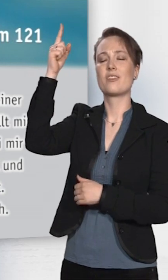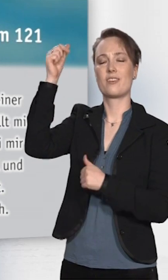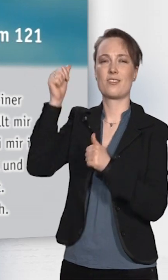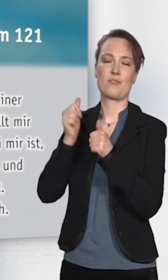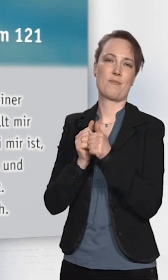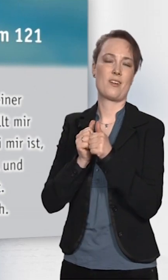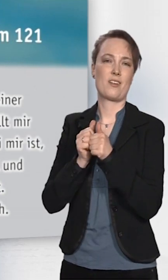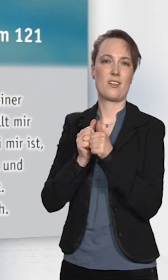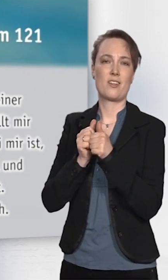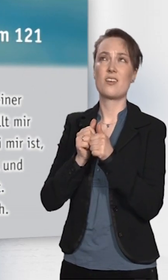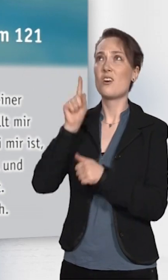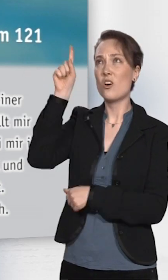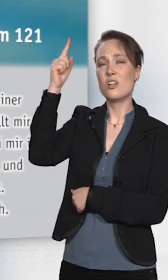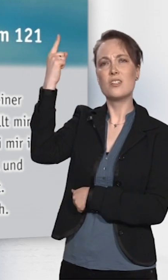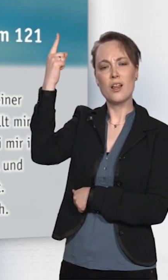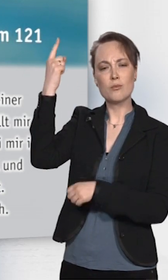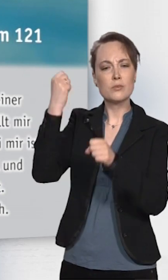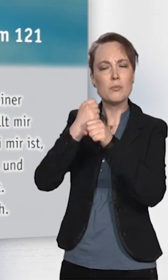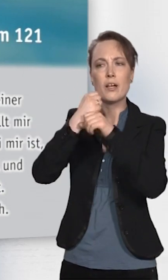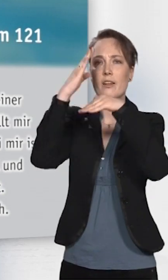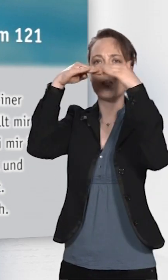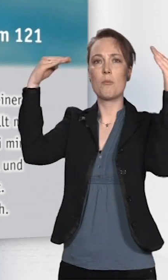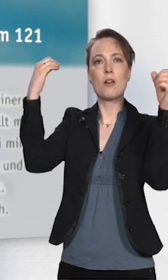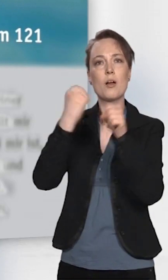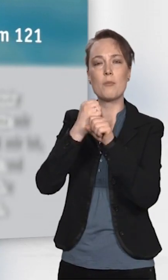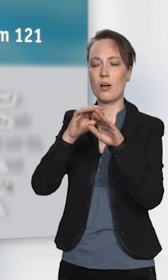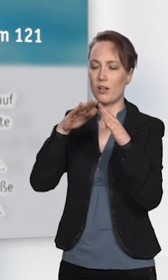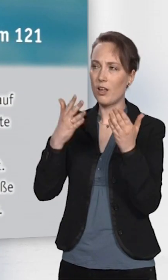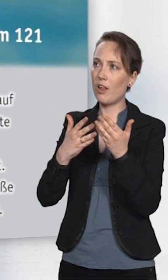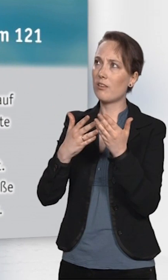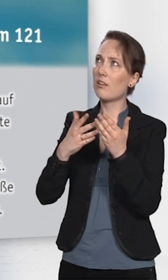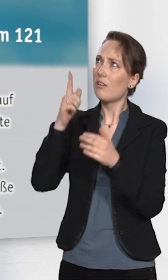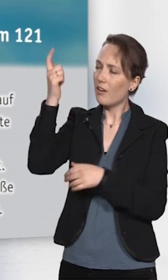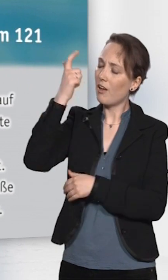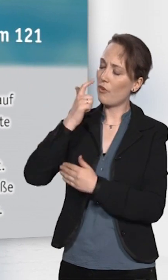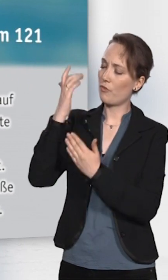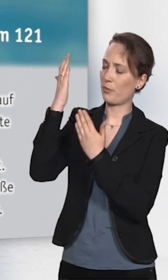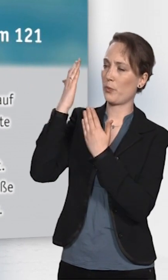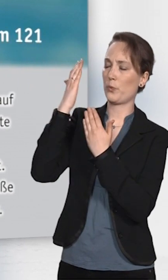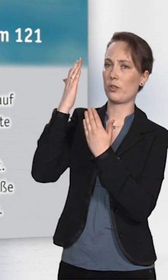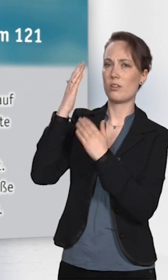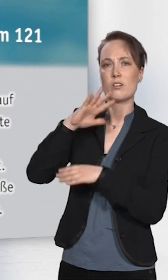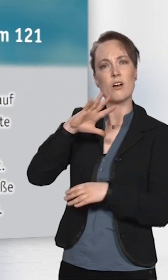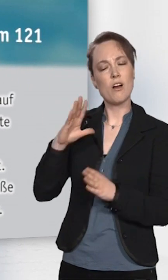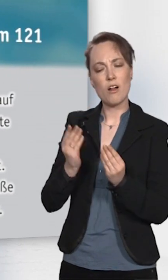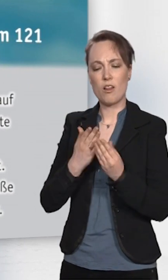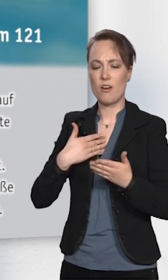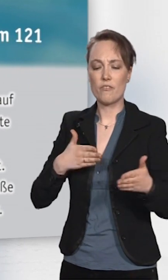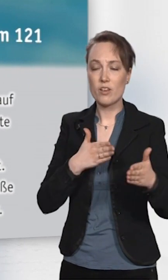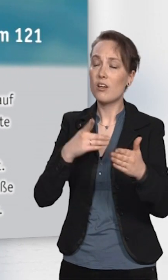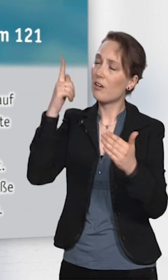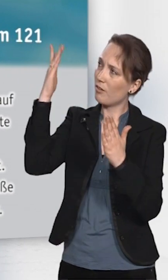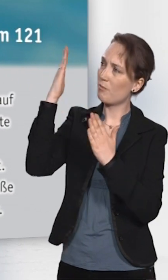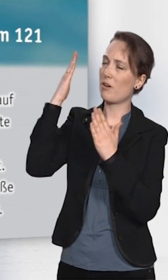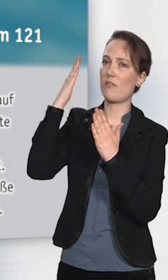der Himmel und Erde gemacht hat. Gott behütet mich. Er behütet mich auf allen Wegen, heute und